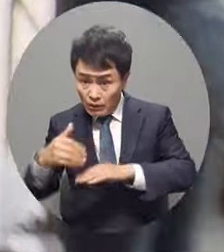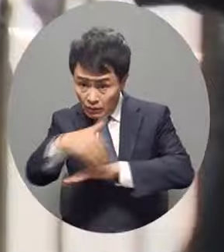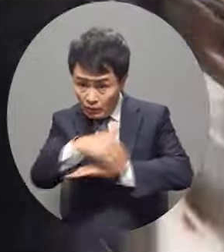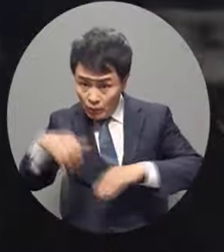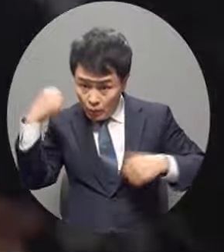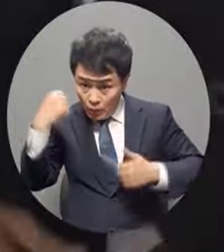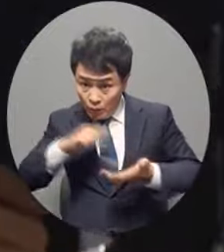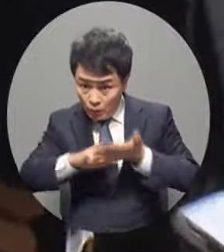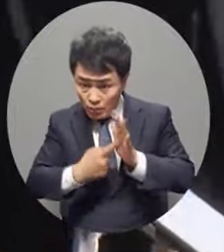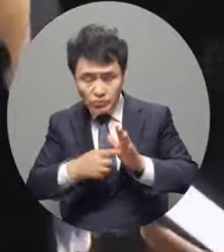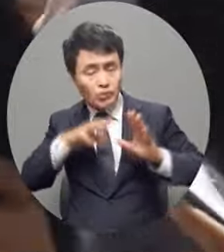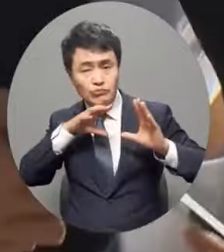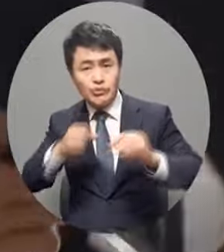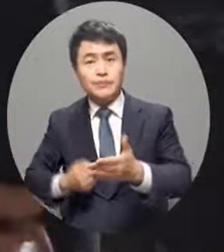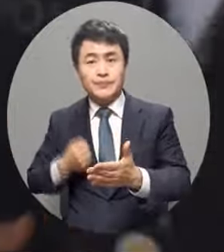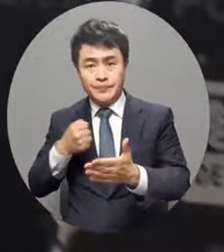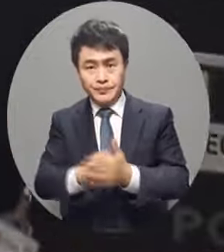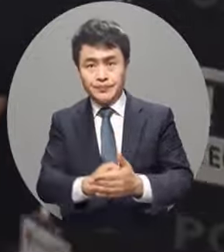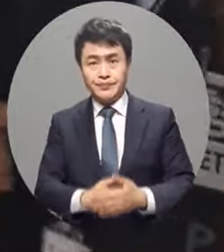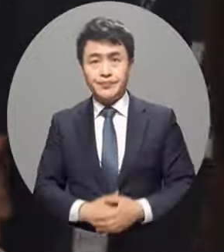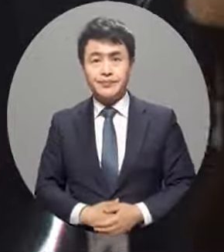결정했습니다 MBC 뉴스 송정훈 있니다